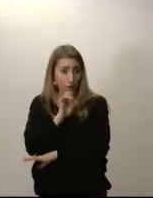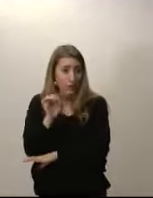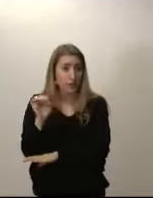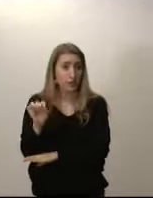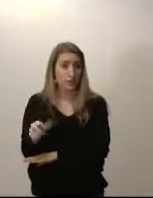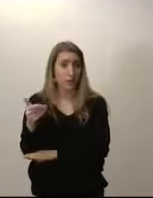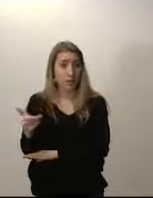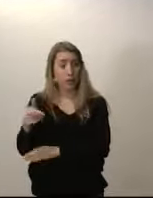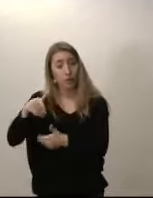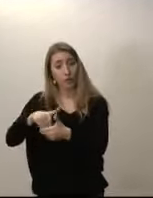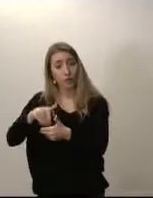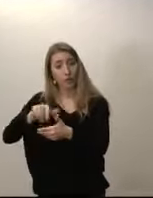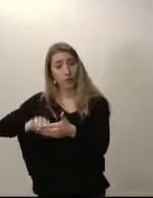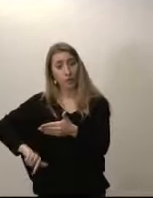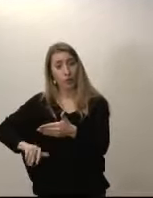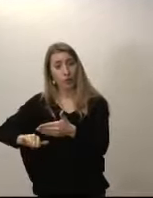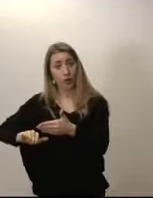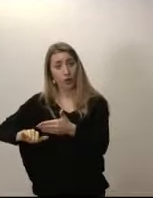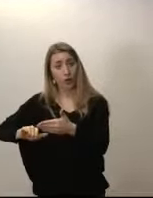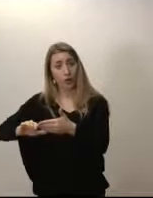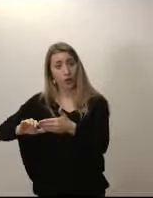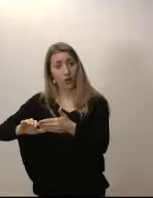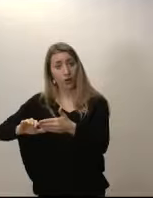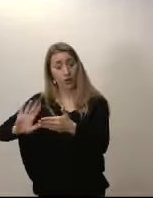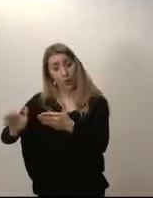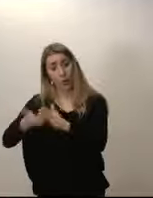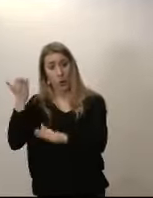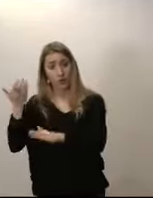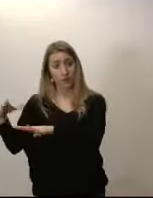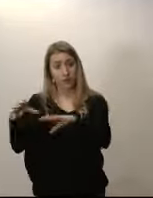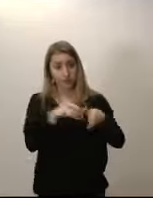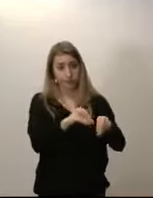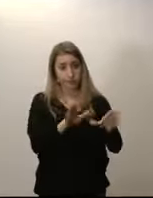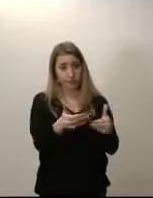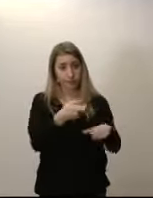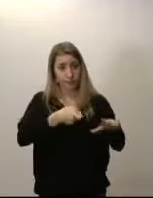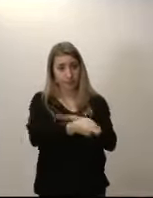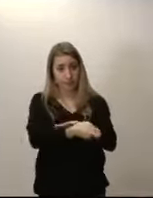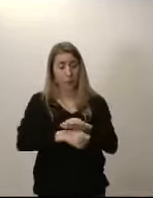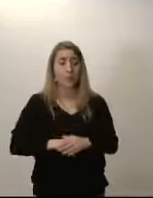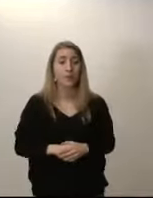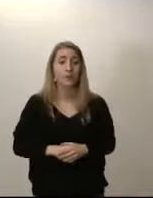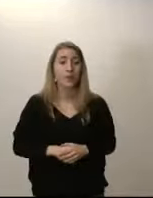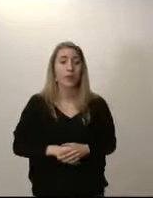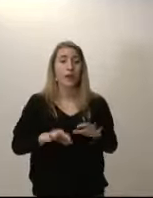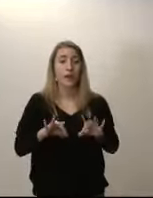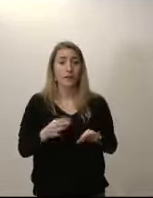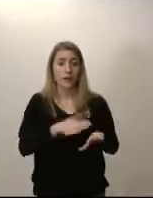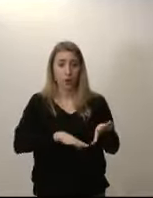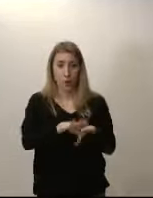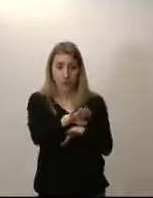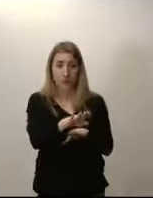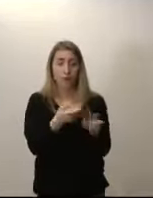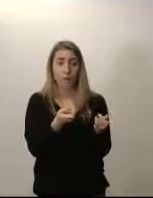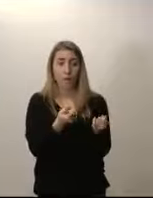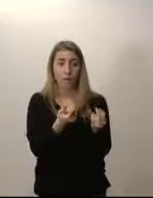virer maintenant à la section d'investissement ce montant. La contribution au redressement des finances publiques, donc vous avez le